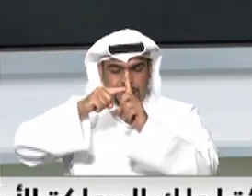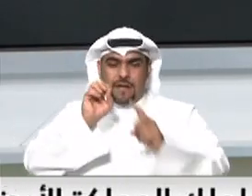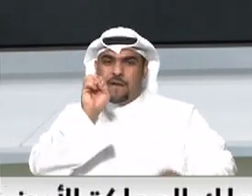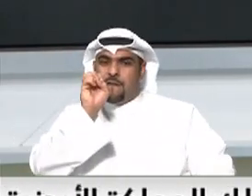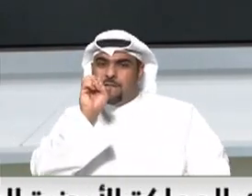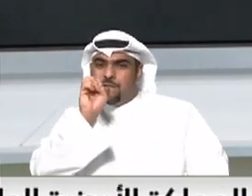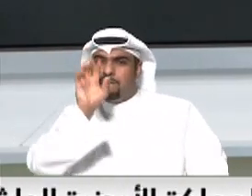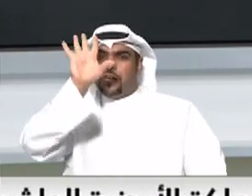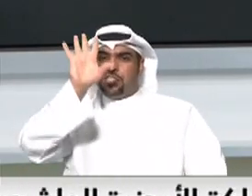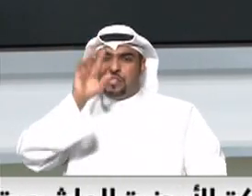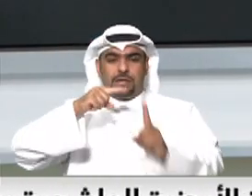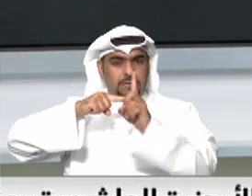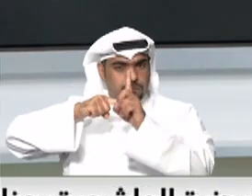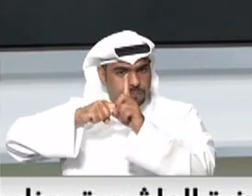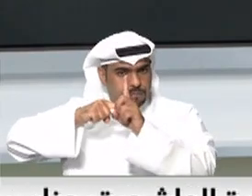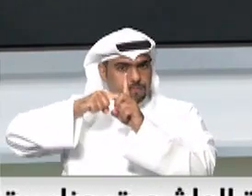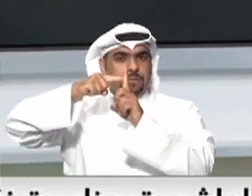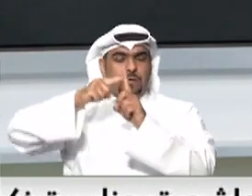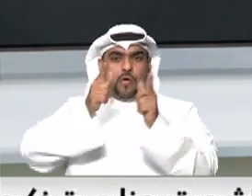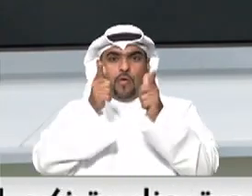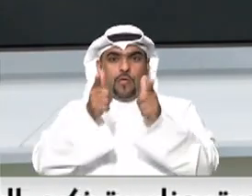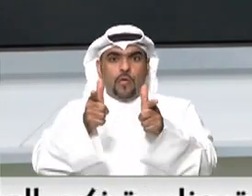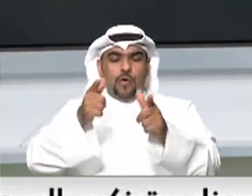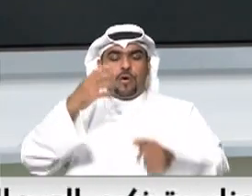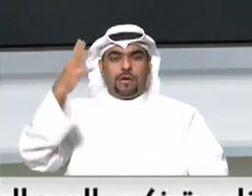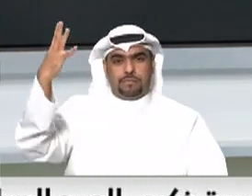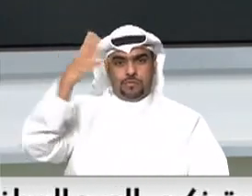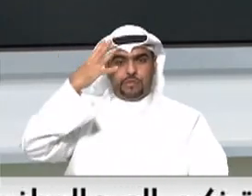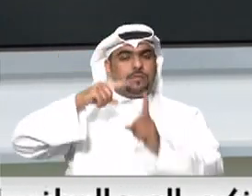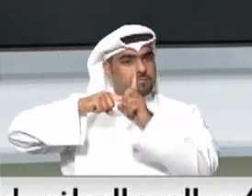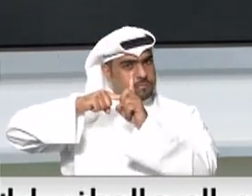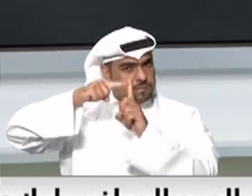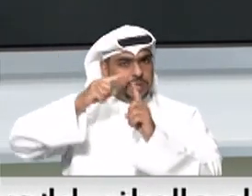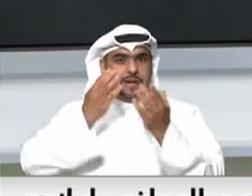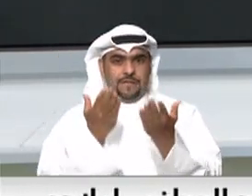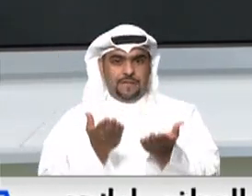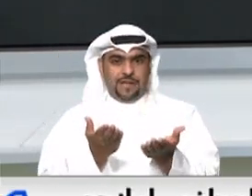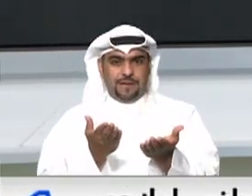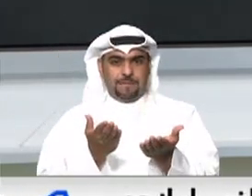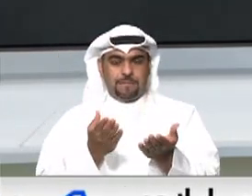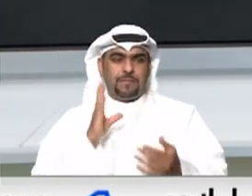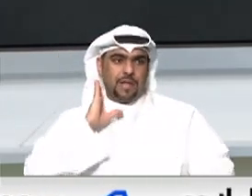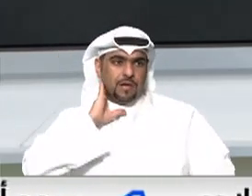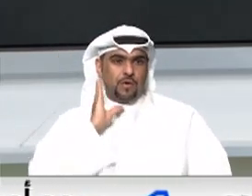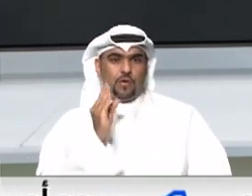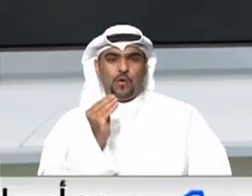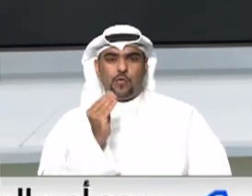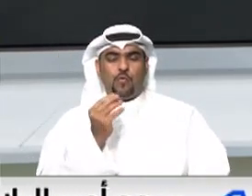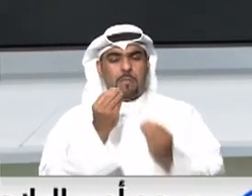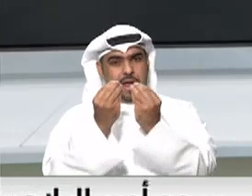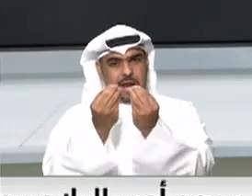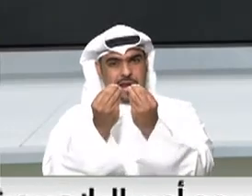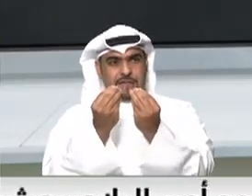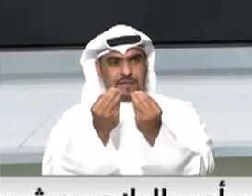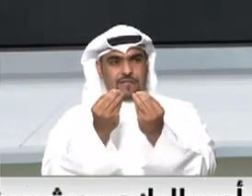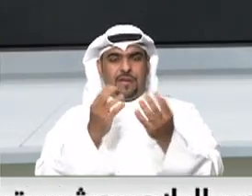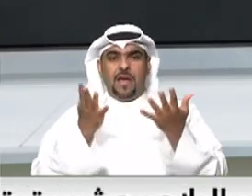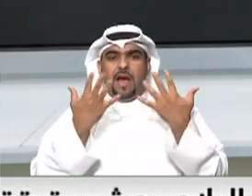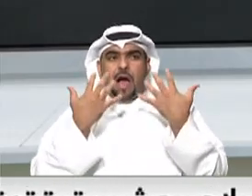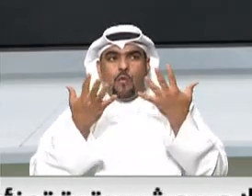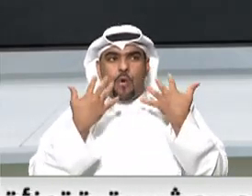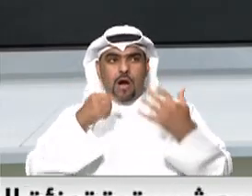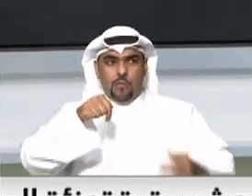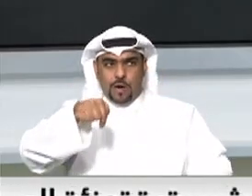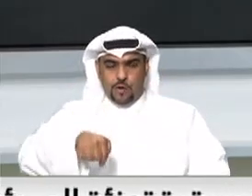الحراره ايضا بدات تصير حاره نسبيا الرطوبه نسبيه 30% والرؤيه الافقيه ممتازه اكثر من 12 كيلو متر كحد اقصى سرعه الرياح الجنوبيه